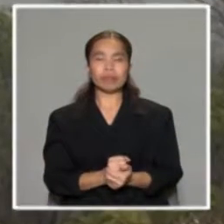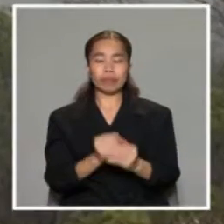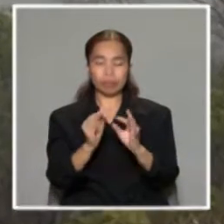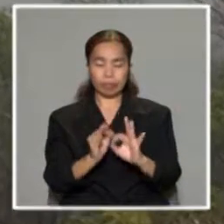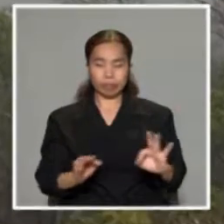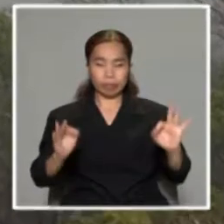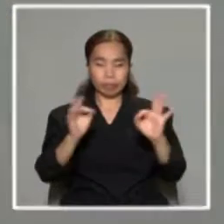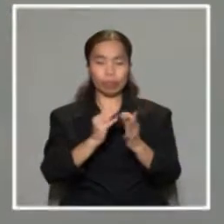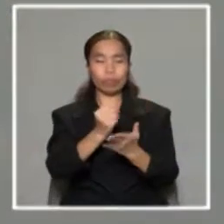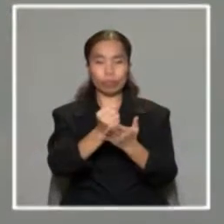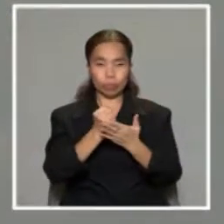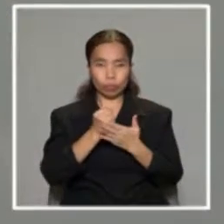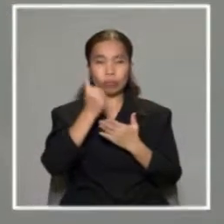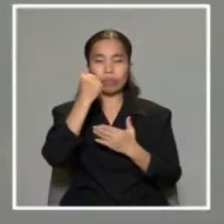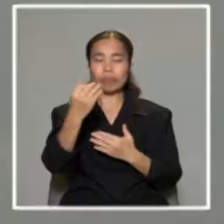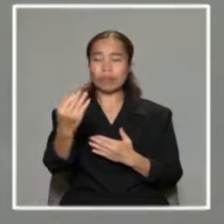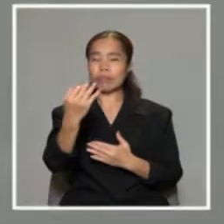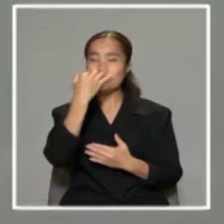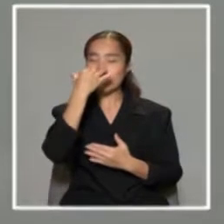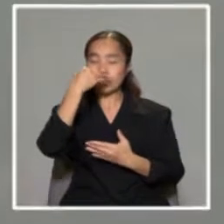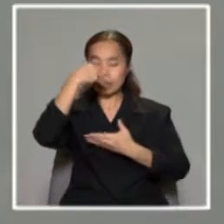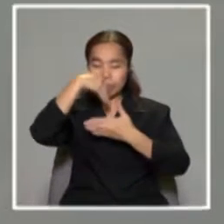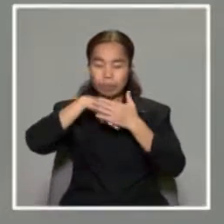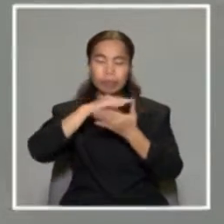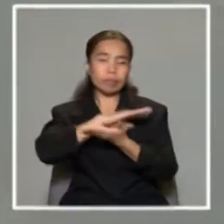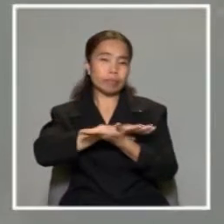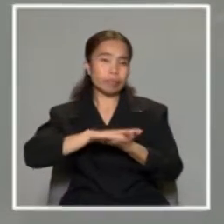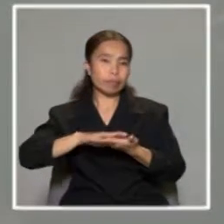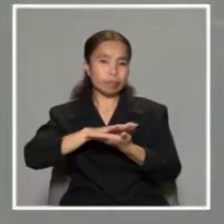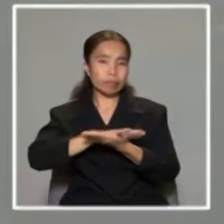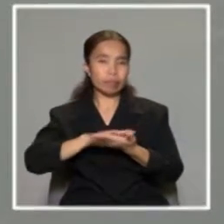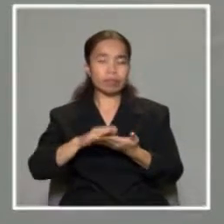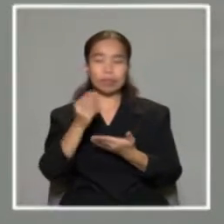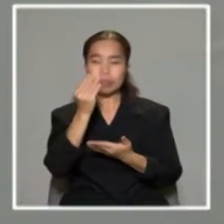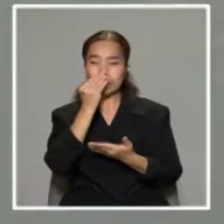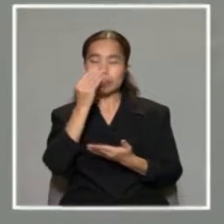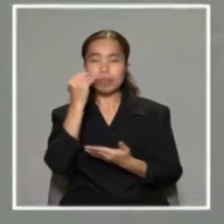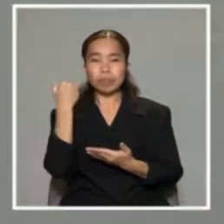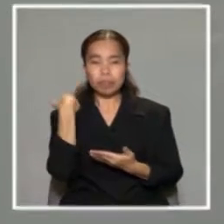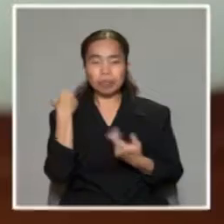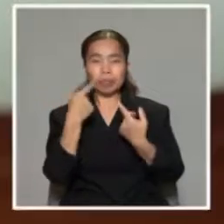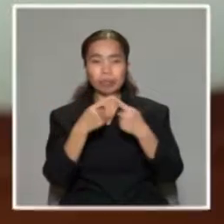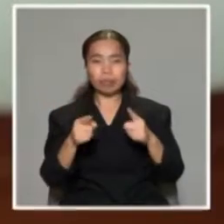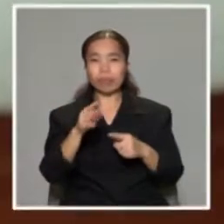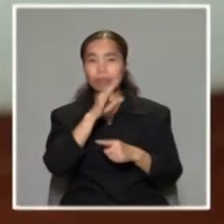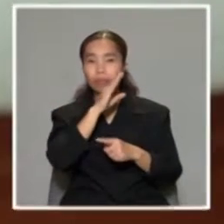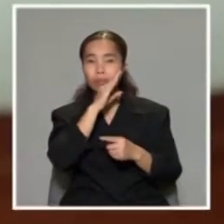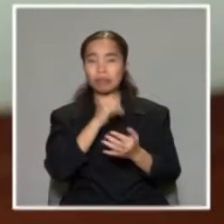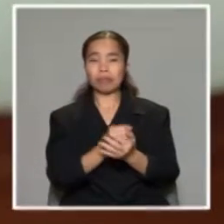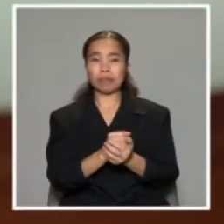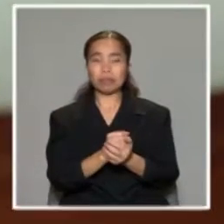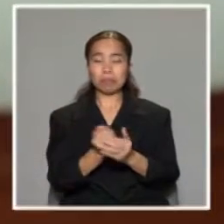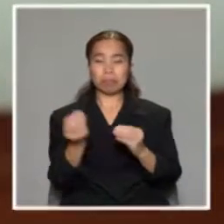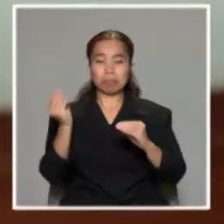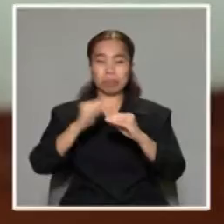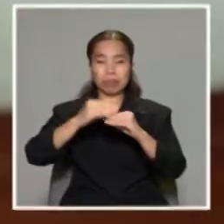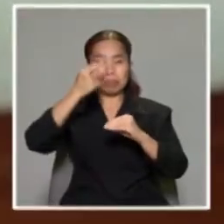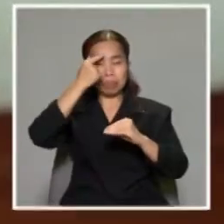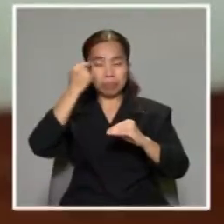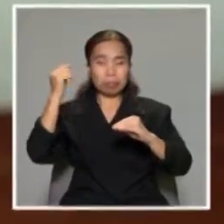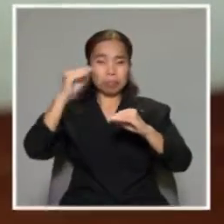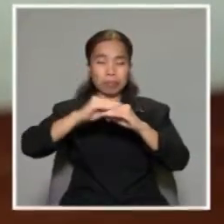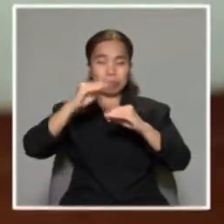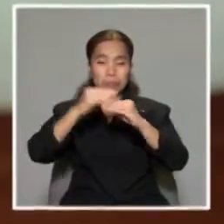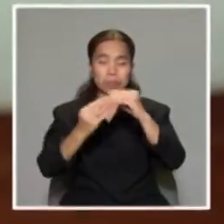ช่วยกรองระดับสารตัวนี้ได้ระดับหนึ่งแล้วก็ถ้าหากว่าระดับยังคงสูงขึ้นอีกเราก็จะแนะนำว่า